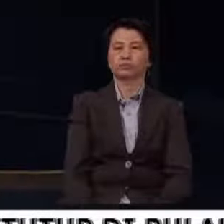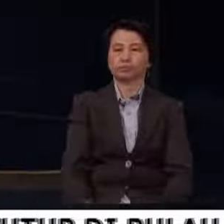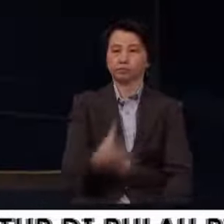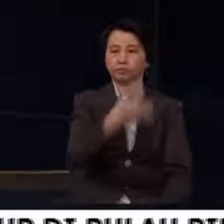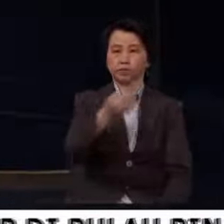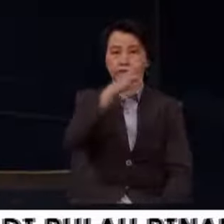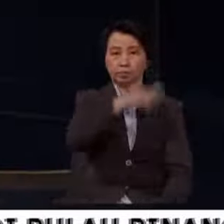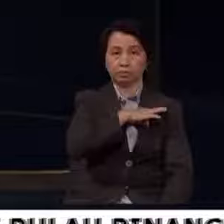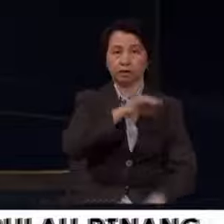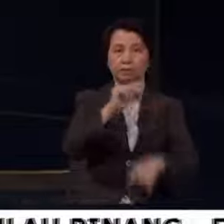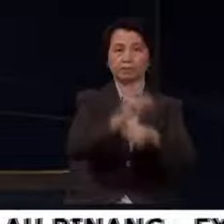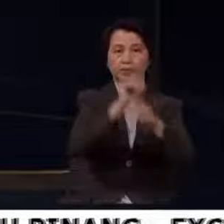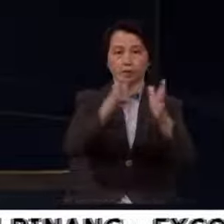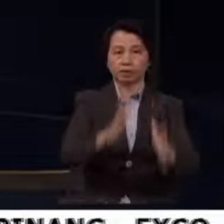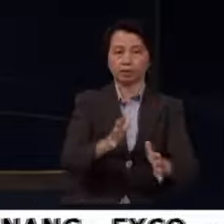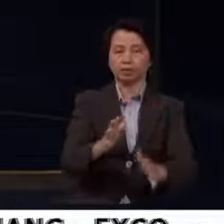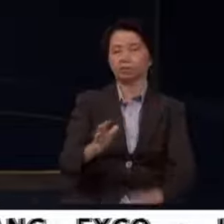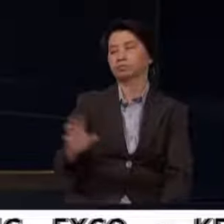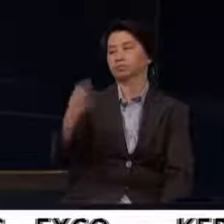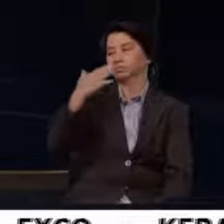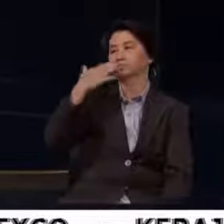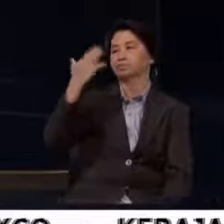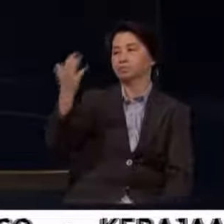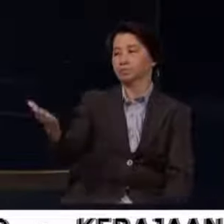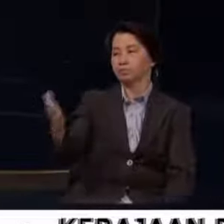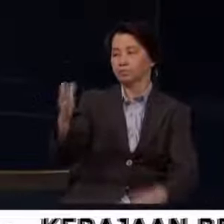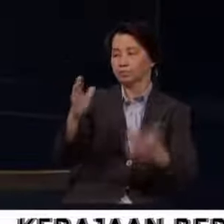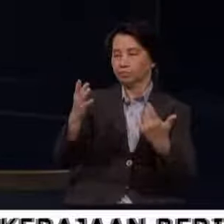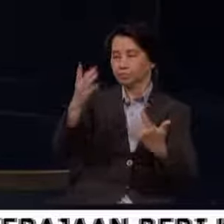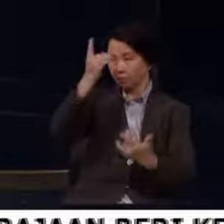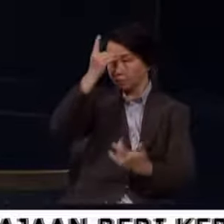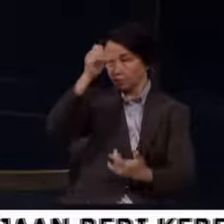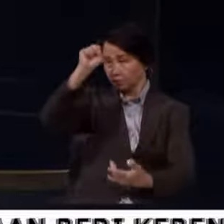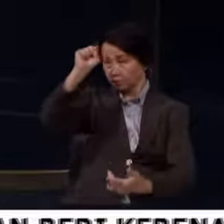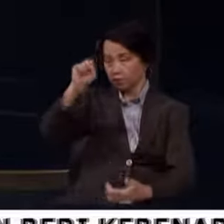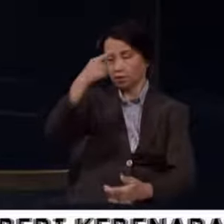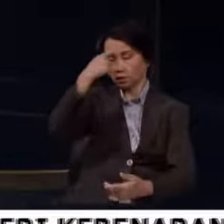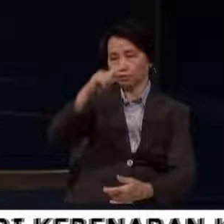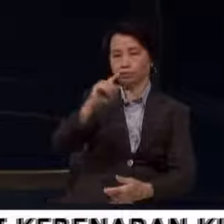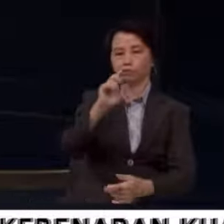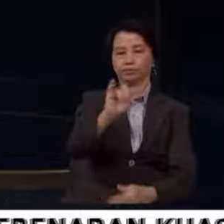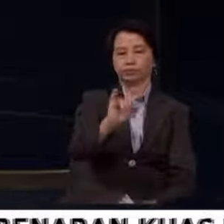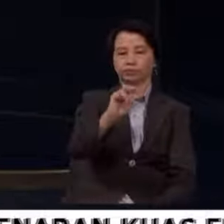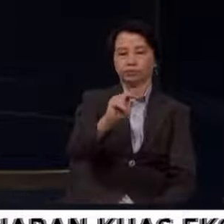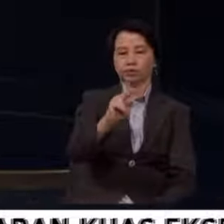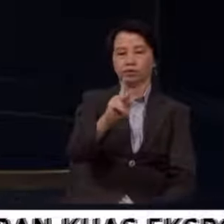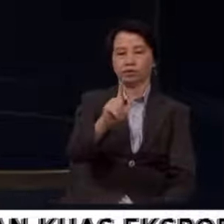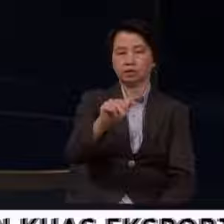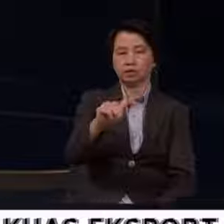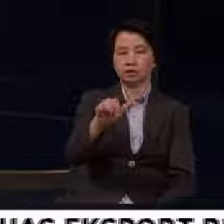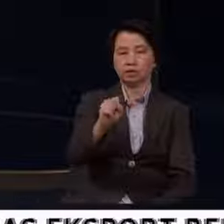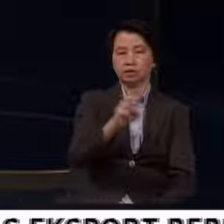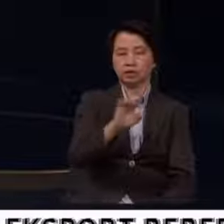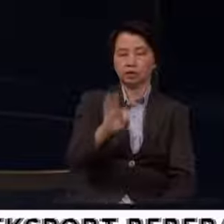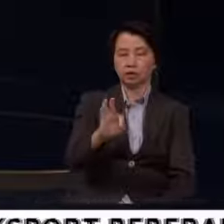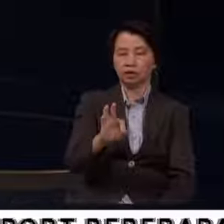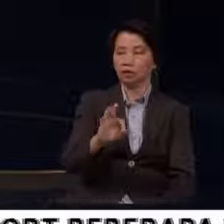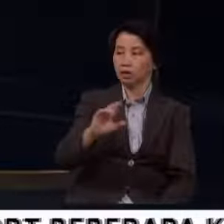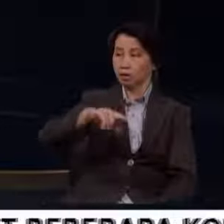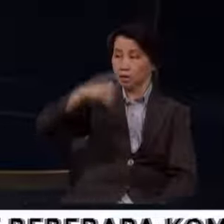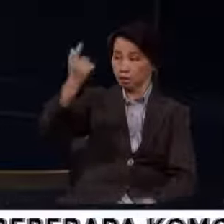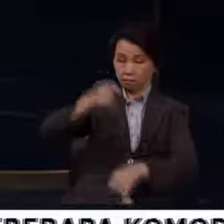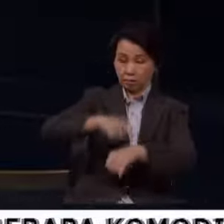bersua Terima kasih itu Anda yang setia menonton saya invitation Sherina jumpa lagi freeline hai hai